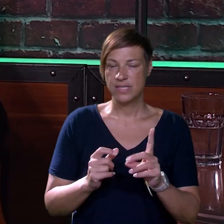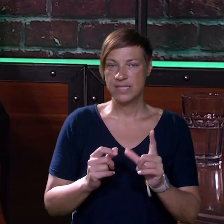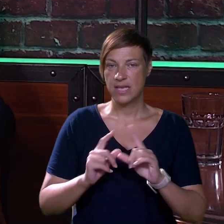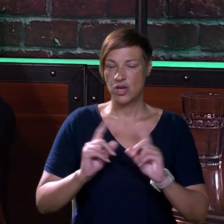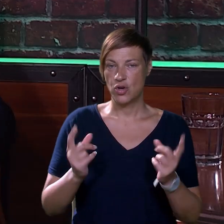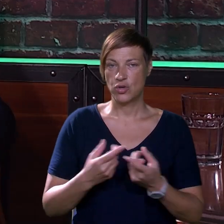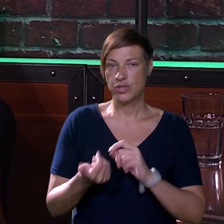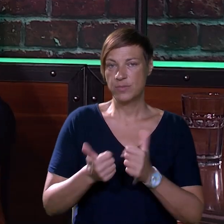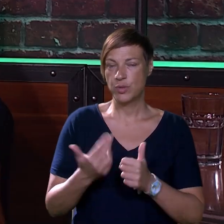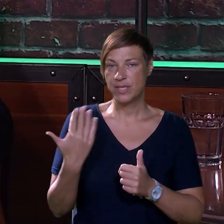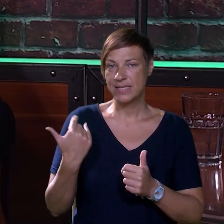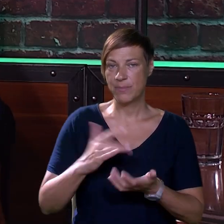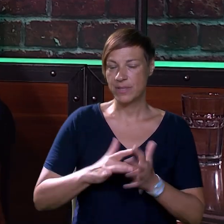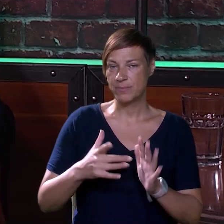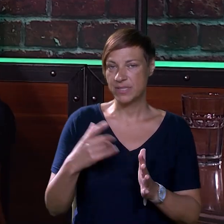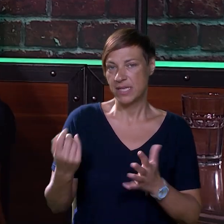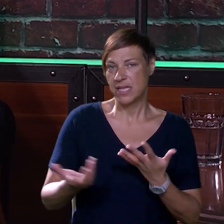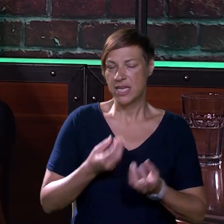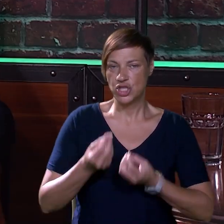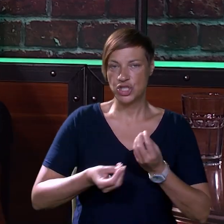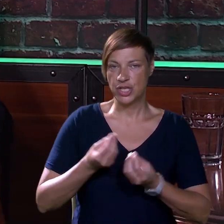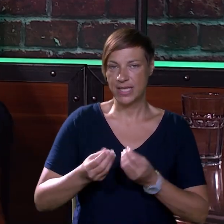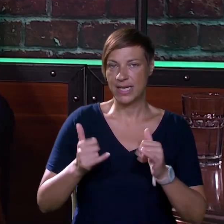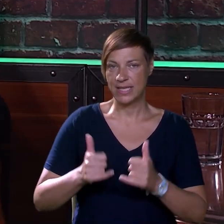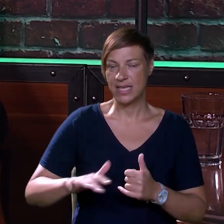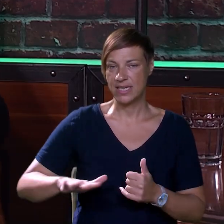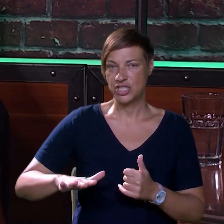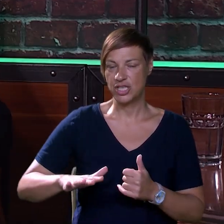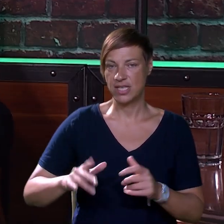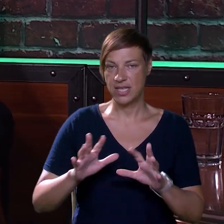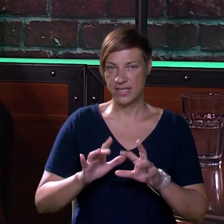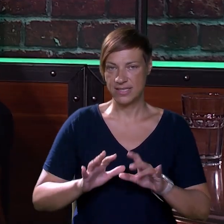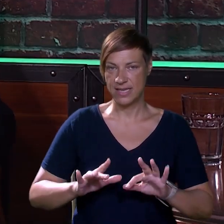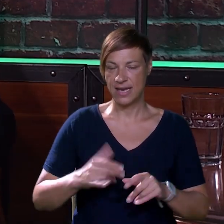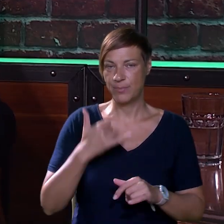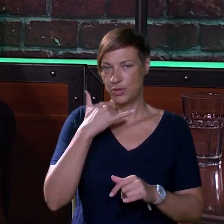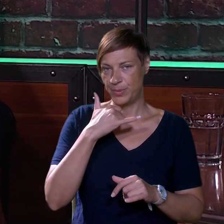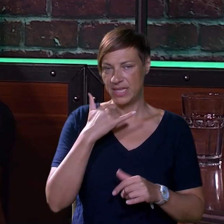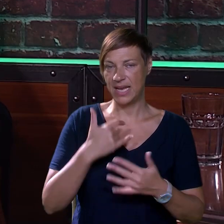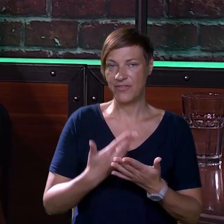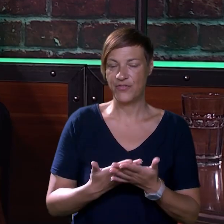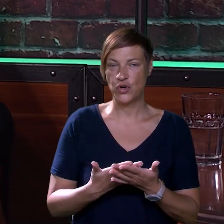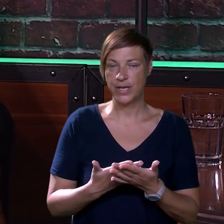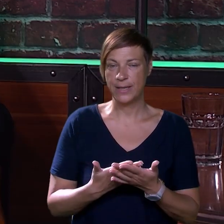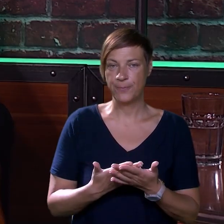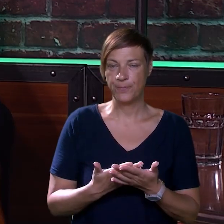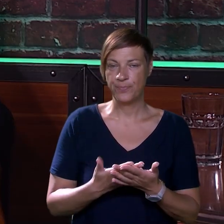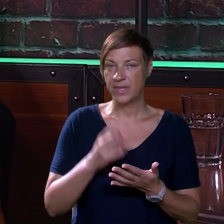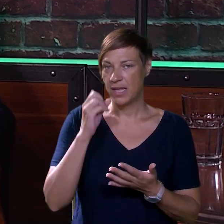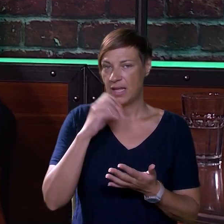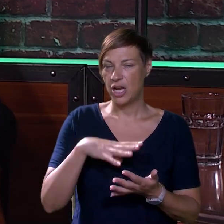oko sporta je sve bilo. Mi smo cijeli dan nešto igrali. Današnja djeca, laptopi, telefoni, drugo,